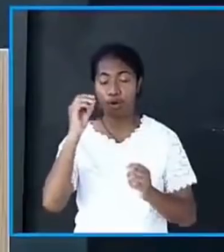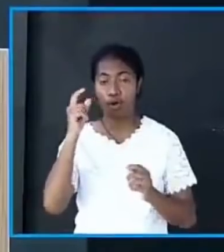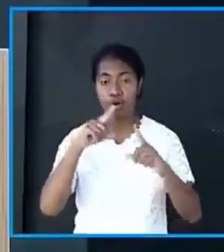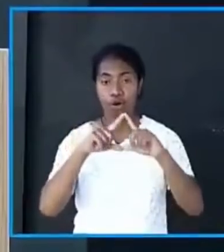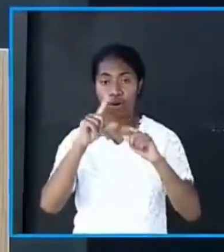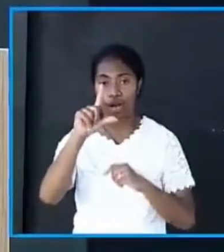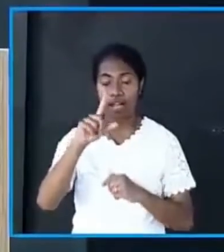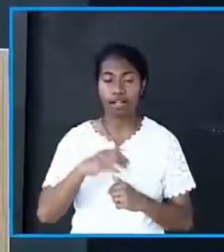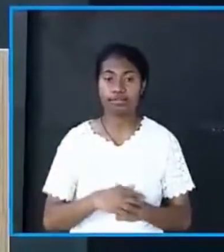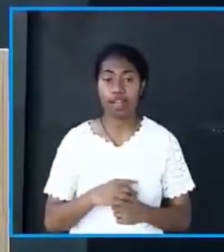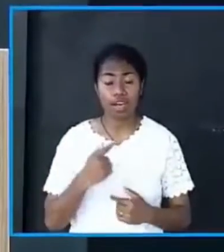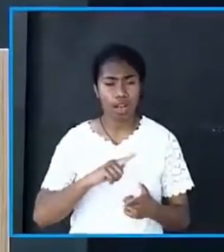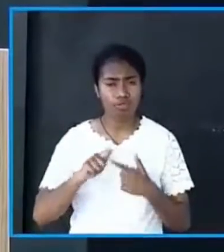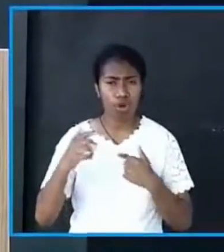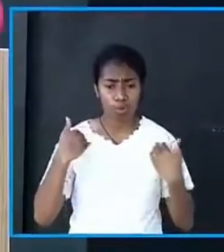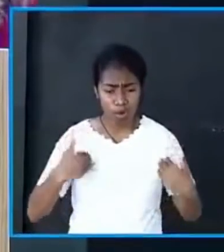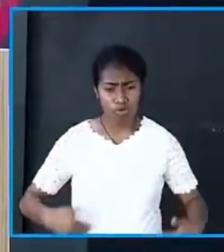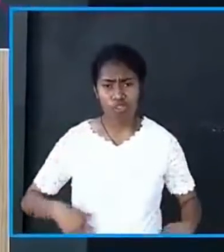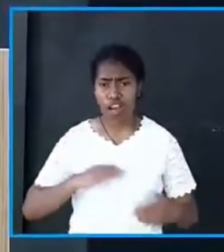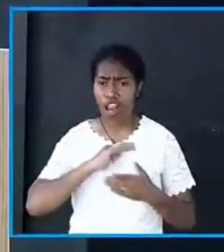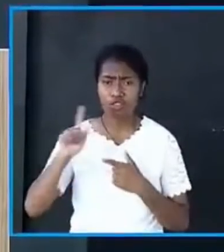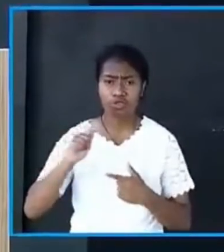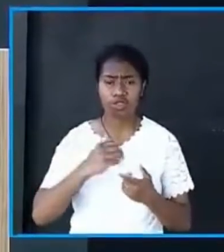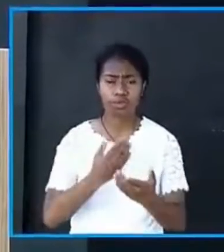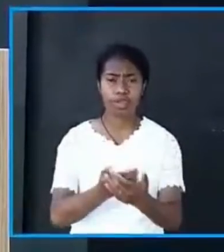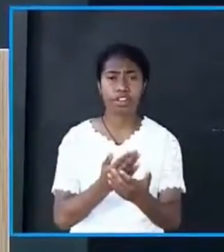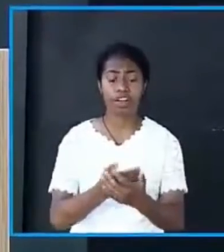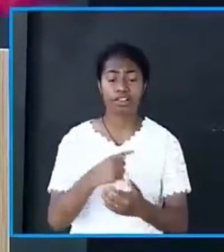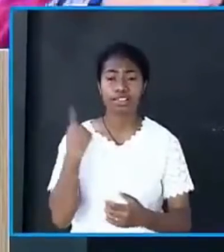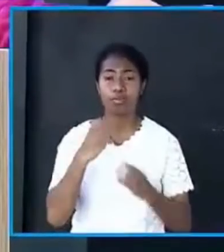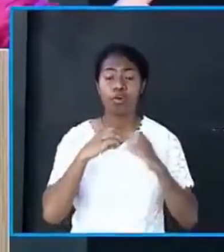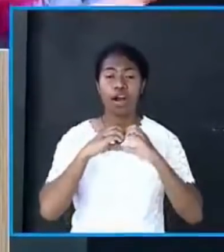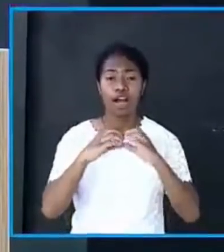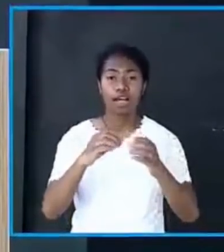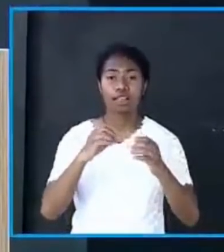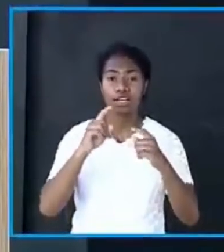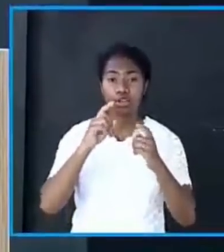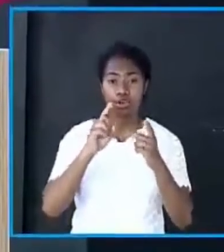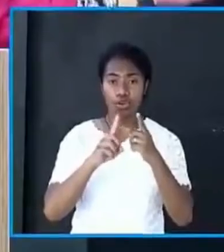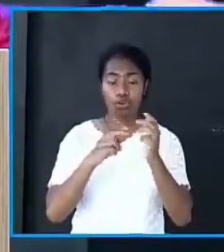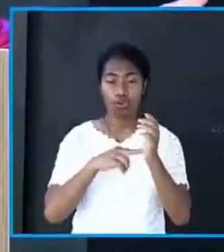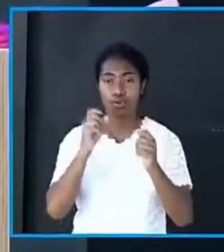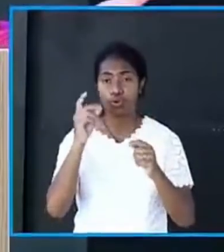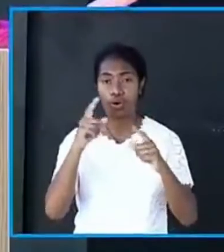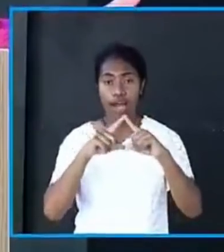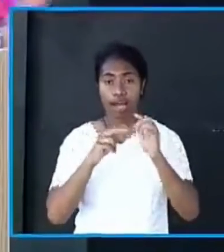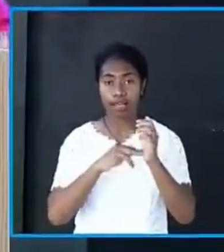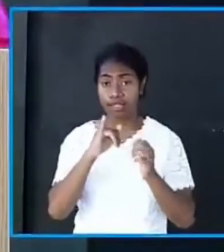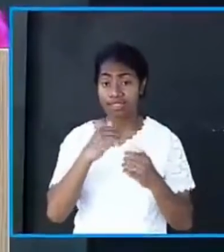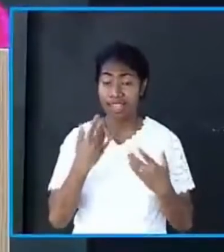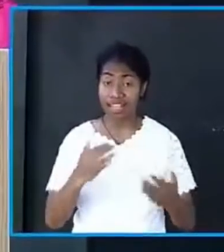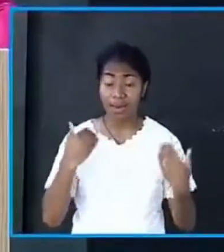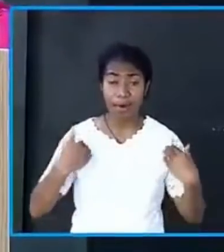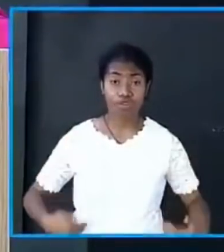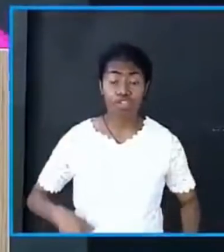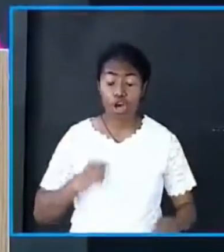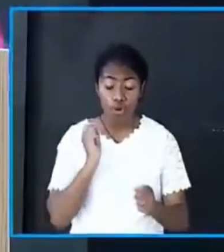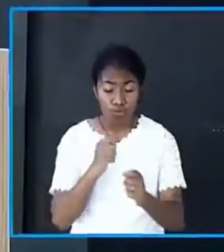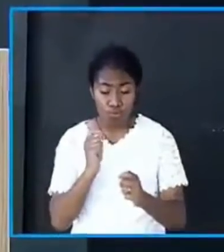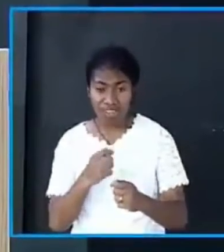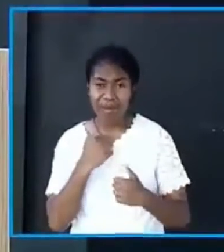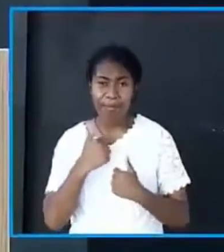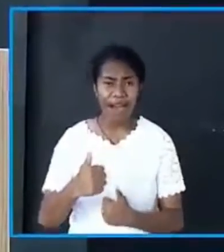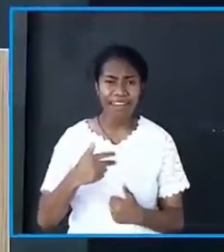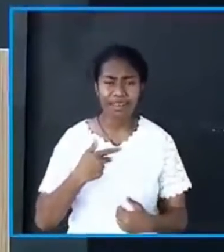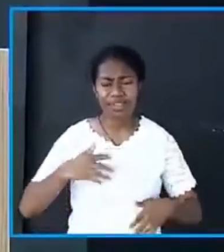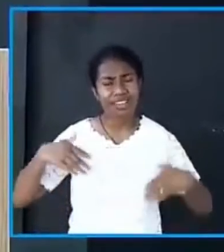moral diberikan hati nurani juga turut sehingga manusia setelah berbuat baik dia bisa senang karena diperbuat baik tapi setelah berbuat jahat